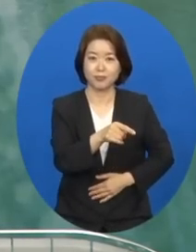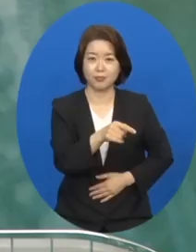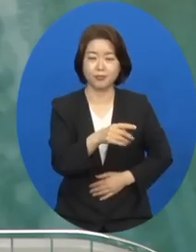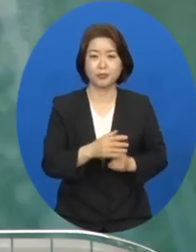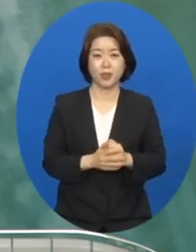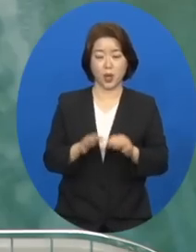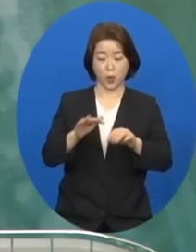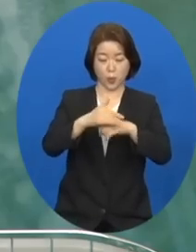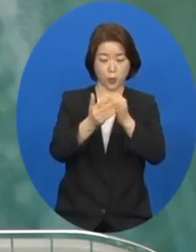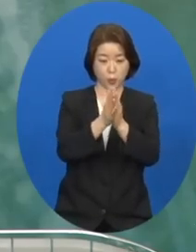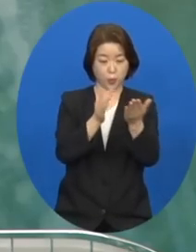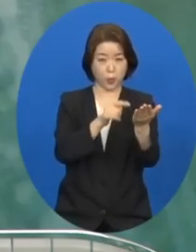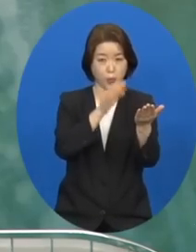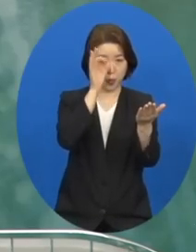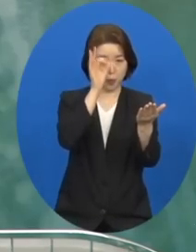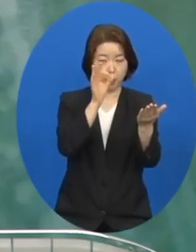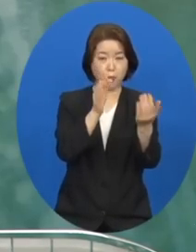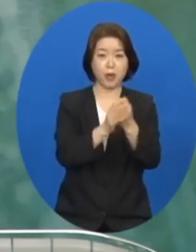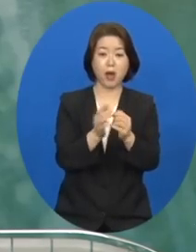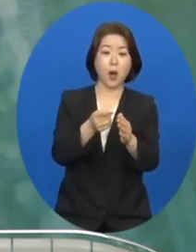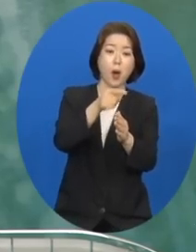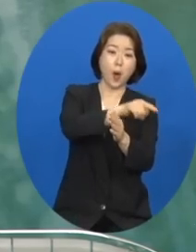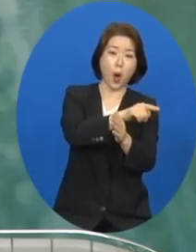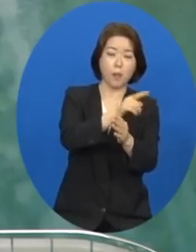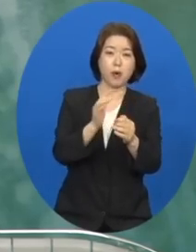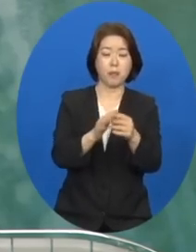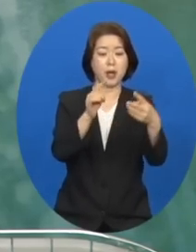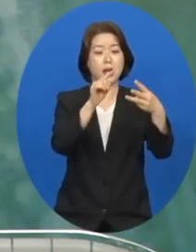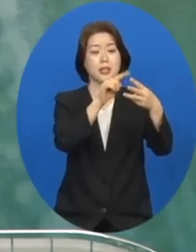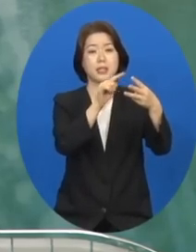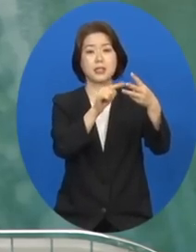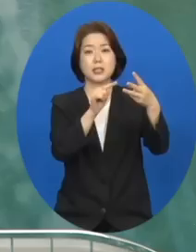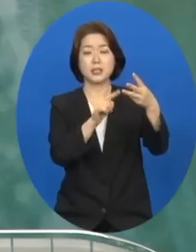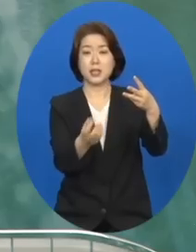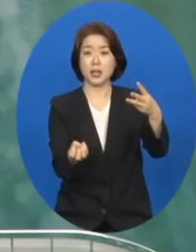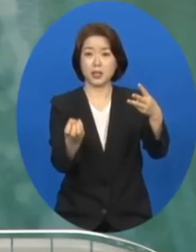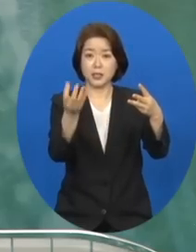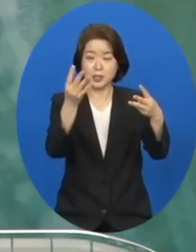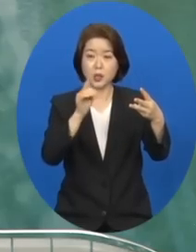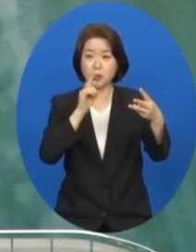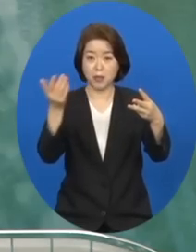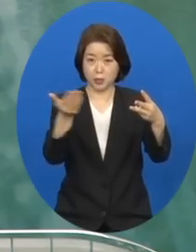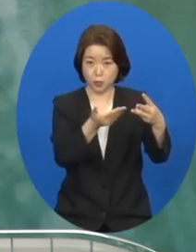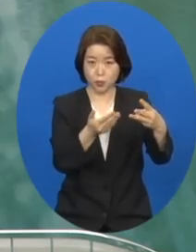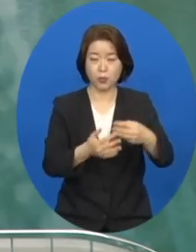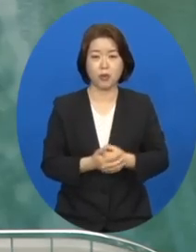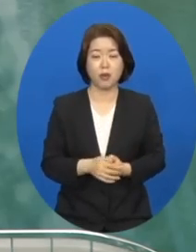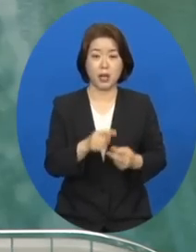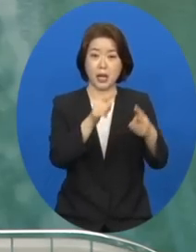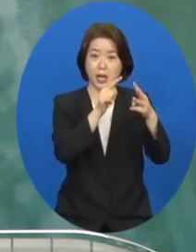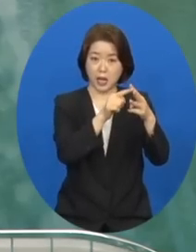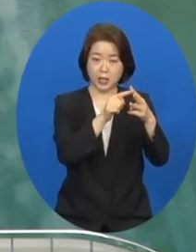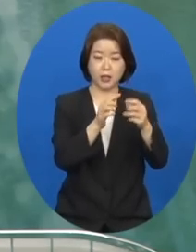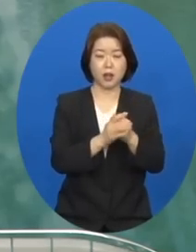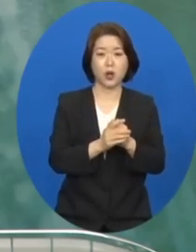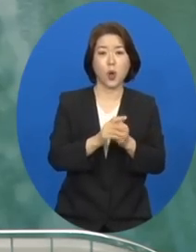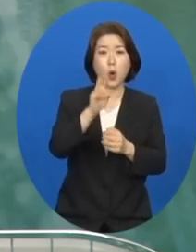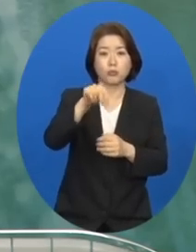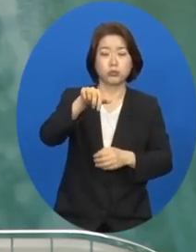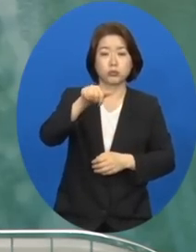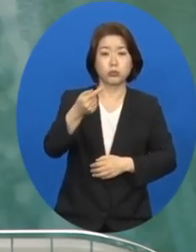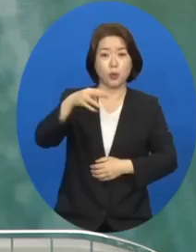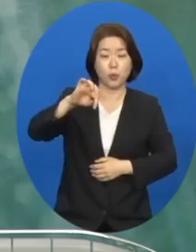오늘 본문에 보면 사실 그 압제 부터 보면 3가지 절기를 말씀을 했습니다 하나는 무료 저리고